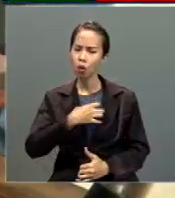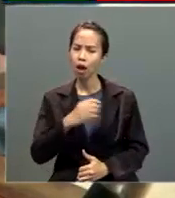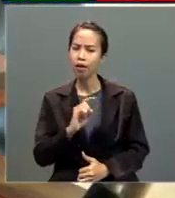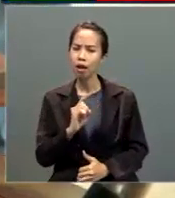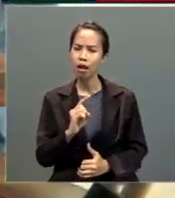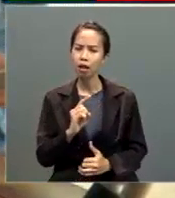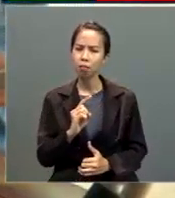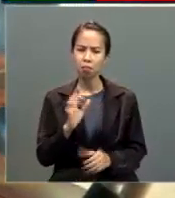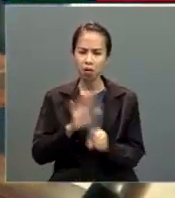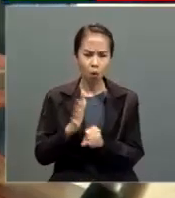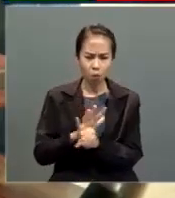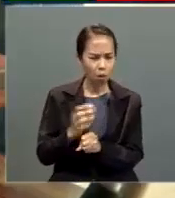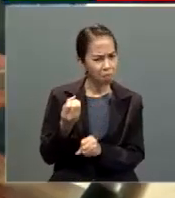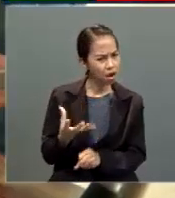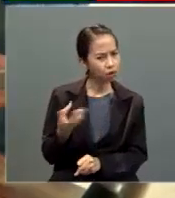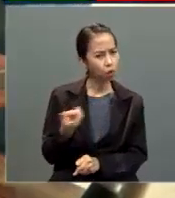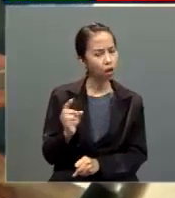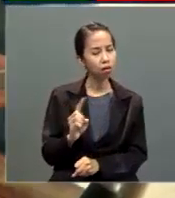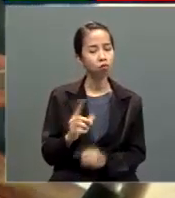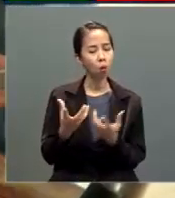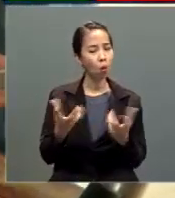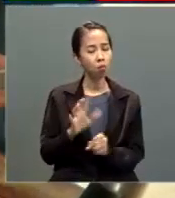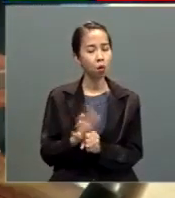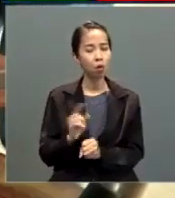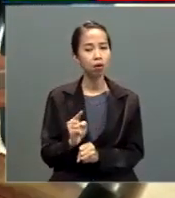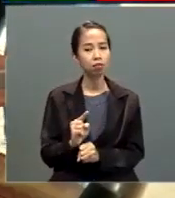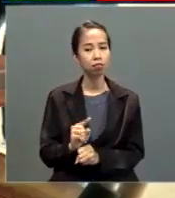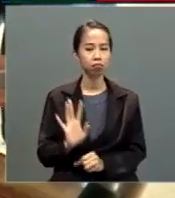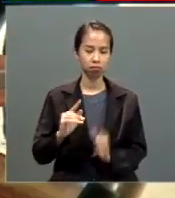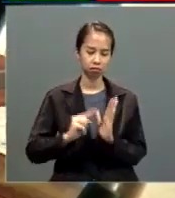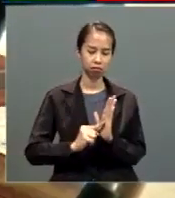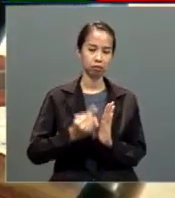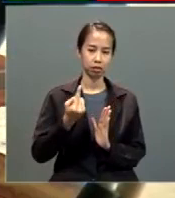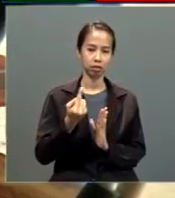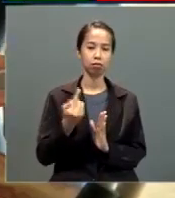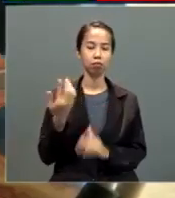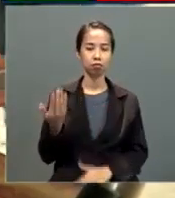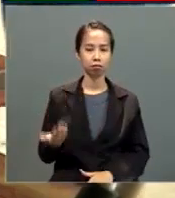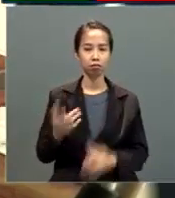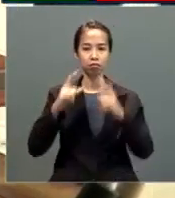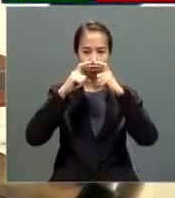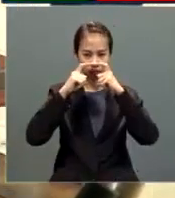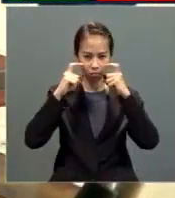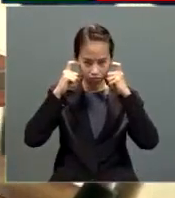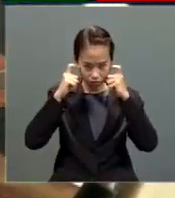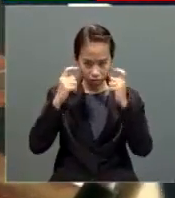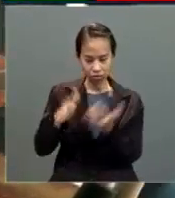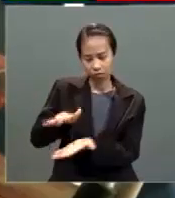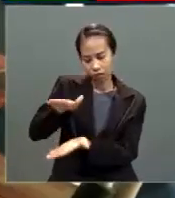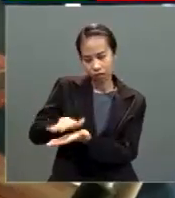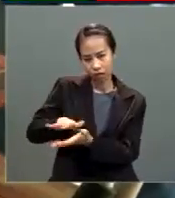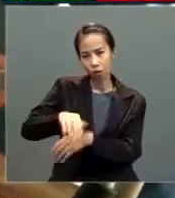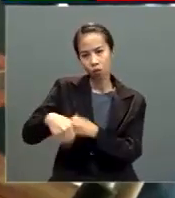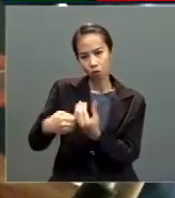มากน้อยแค่ไหน ก็สิ่งแรกก็คือเป็นนี่แหละครับเป็นหน้ากากอนามัยเจลล้างมือหน้ากากผ้าอะ